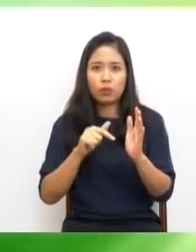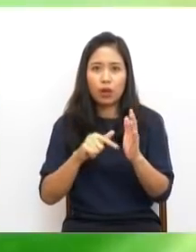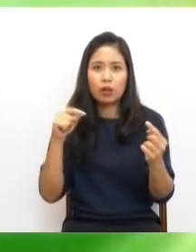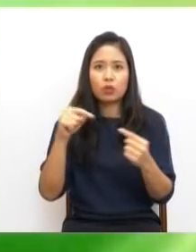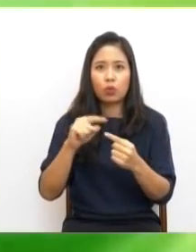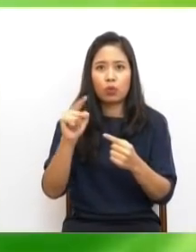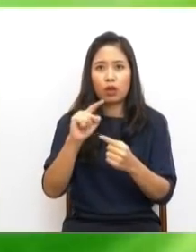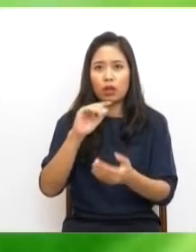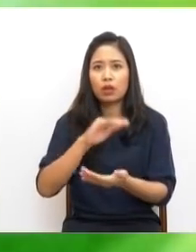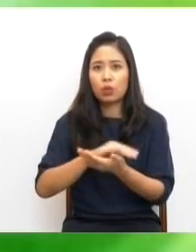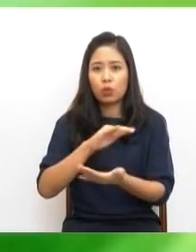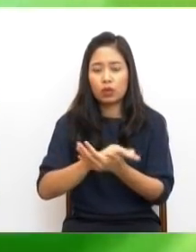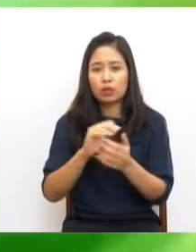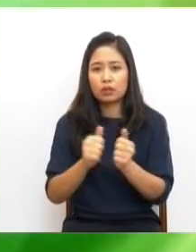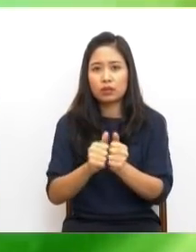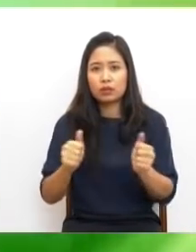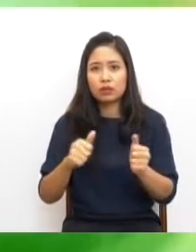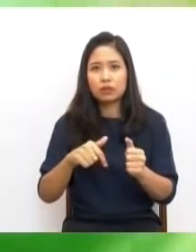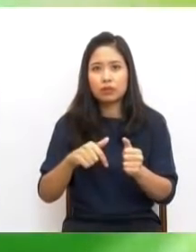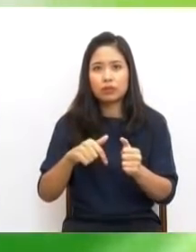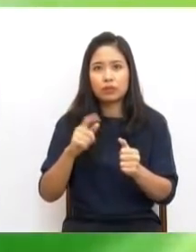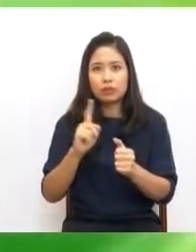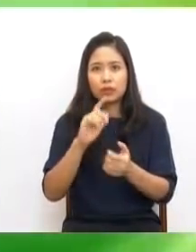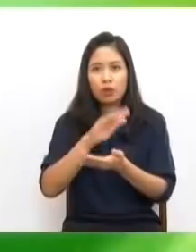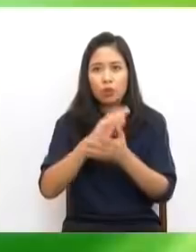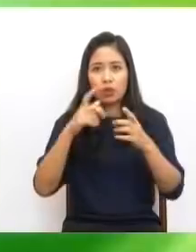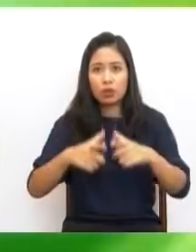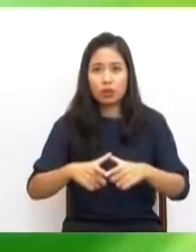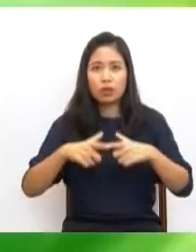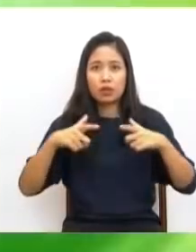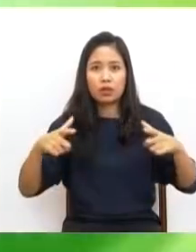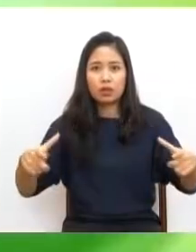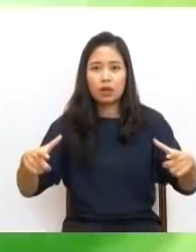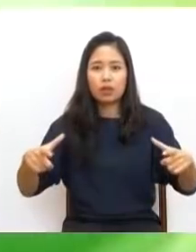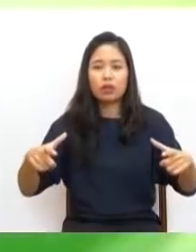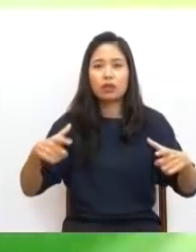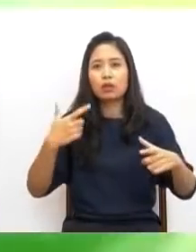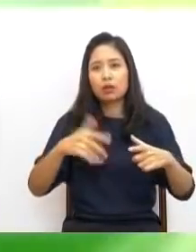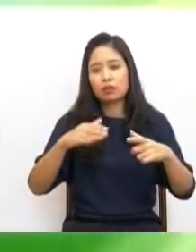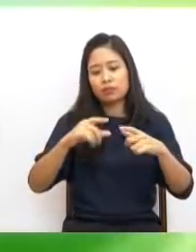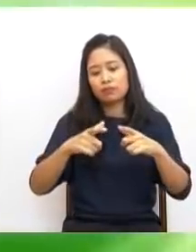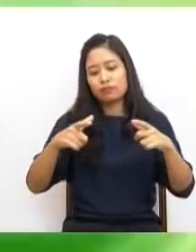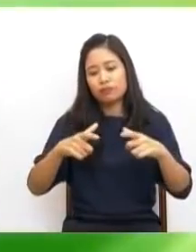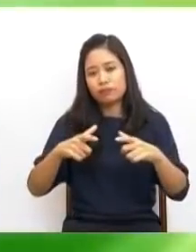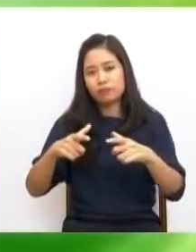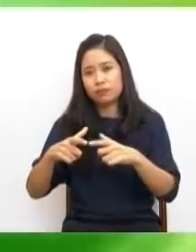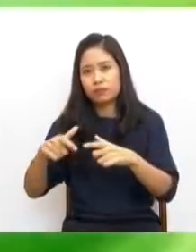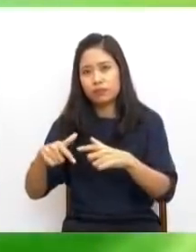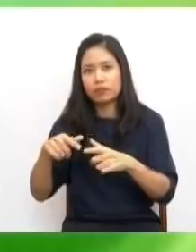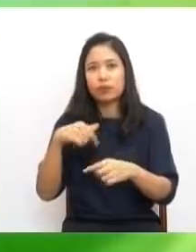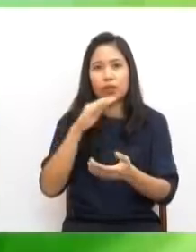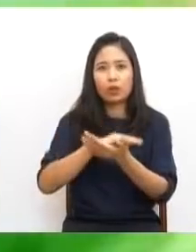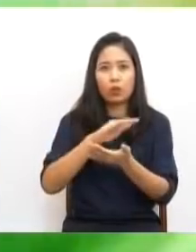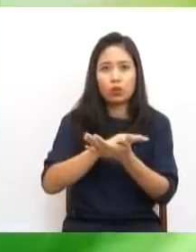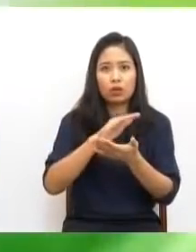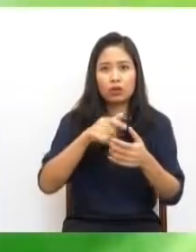ที่เดิมที่มีอยู่ซึ่งเป็นโรงเรียนเคยใหญ่แต่ปัจจุบันเล็กเนี่ยให้เป็นโรงเรียนที่มีขนาด